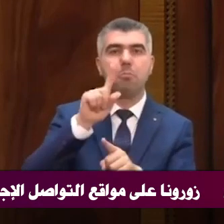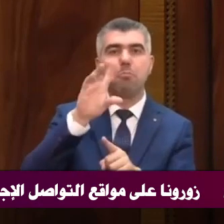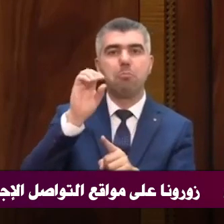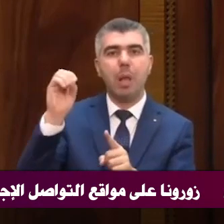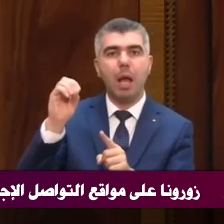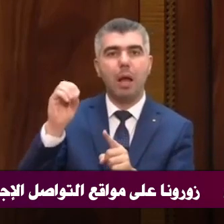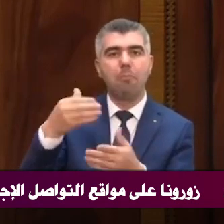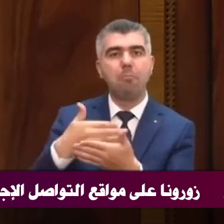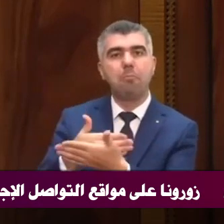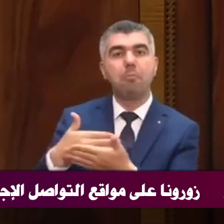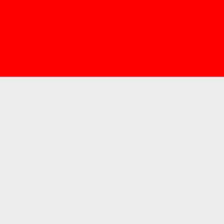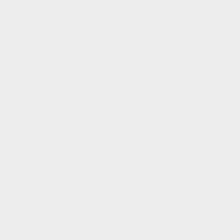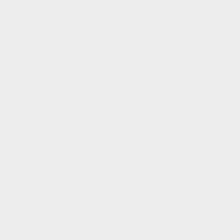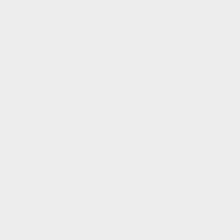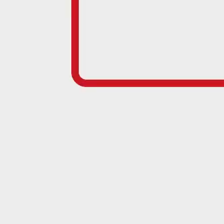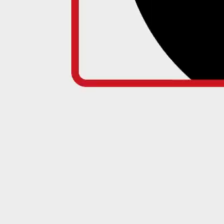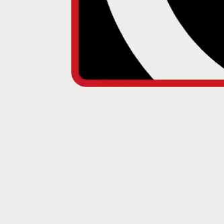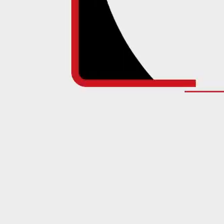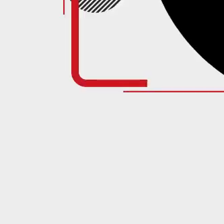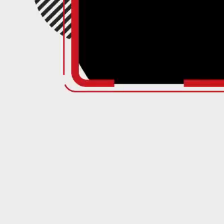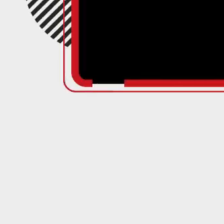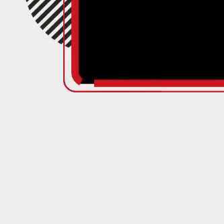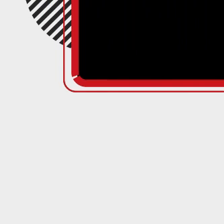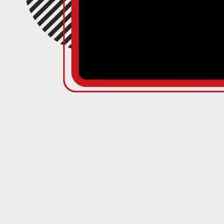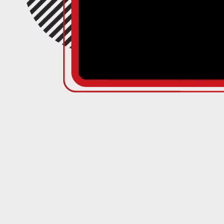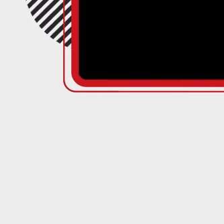100 مليار ماشي 80 مليار. تنساوش تابوناو في لاشين